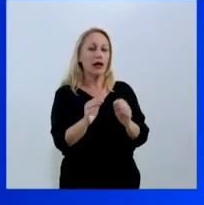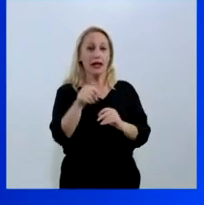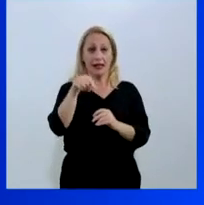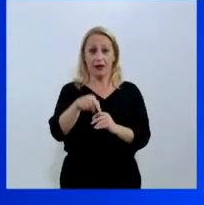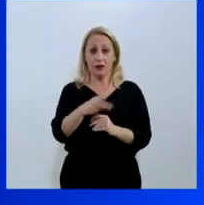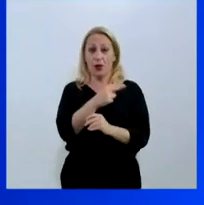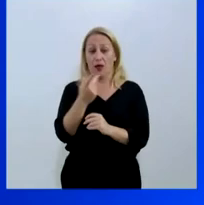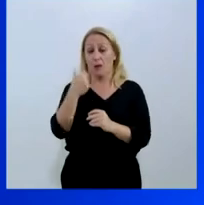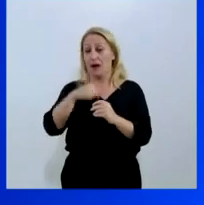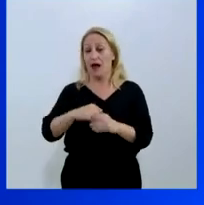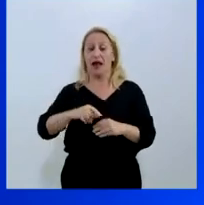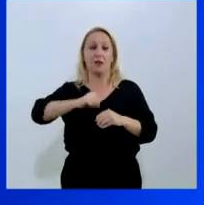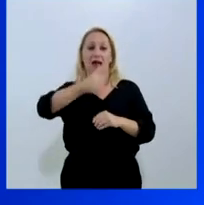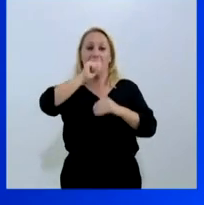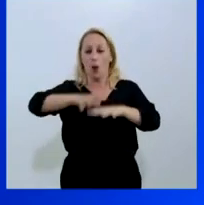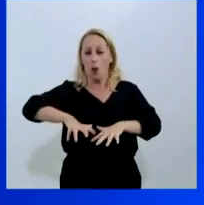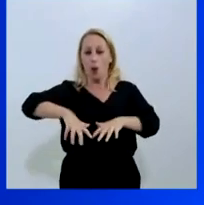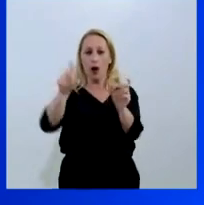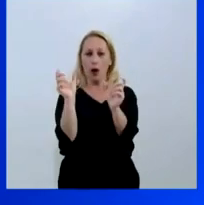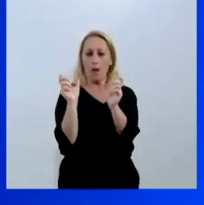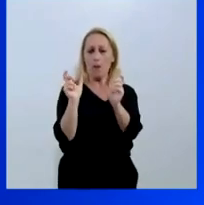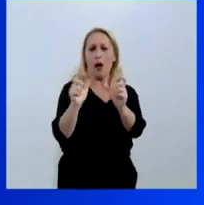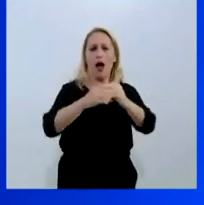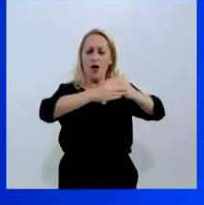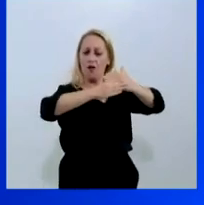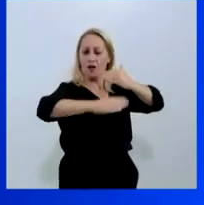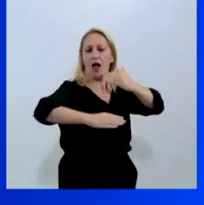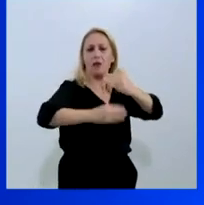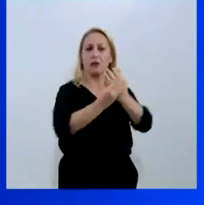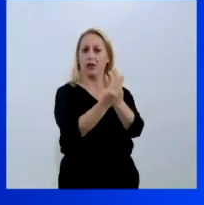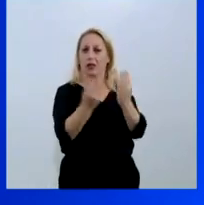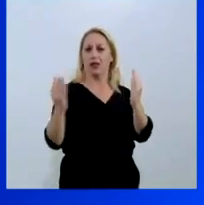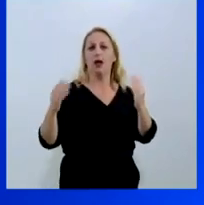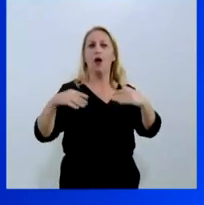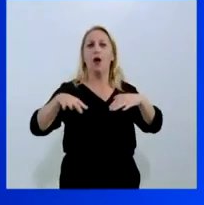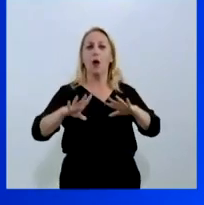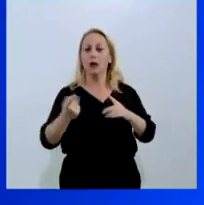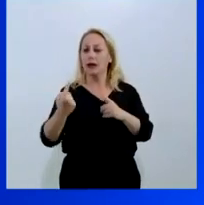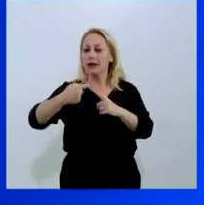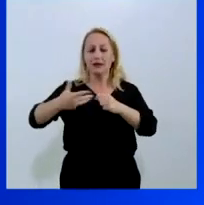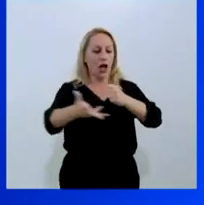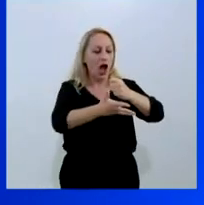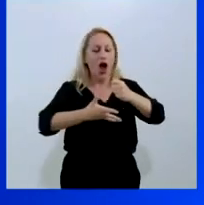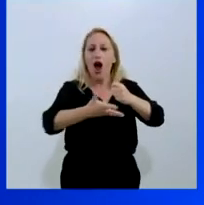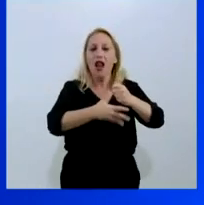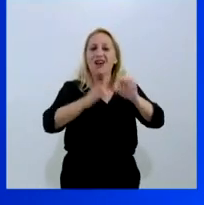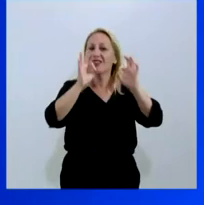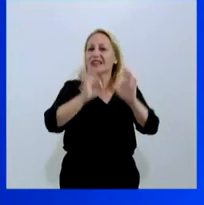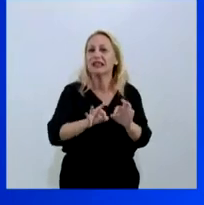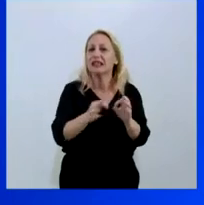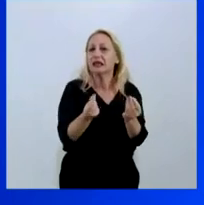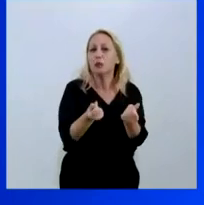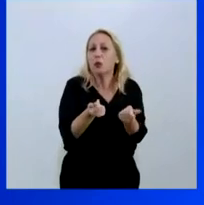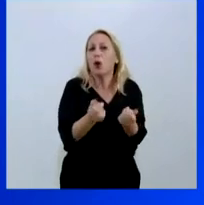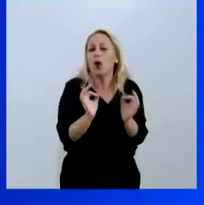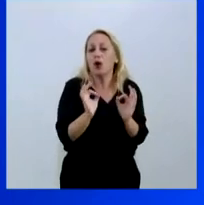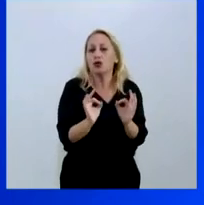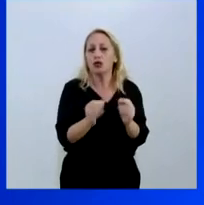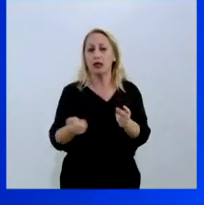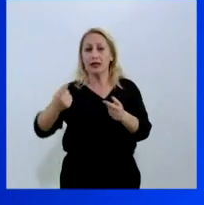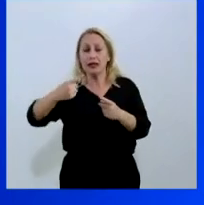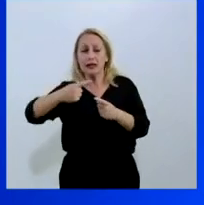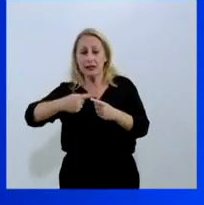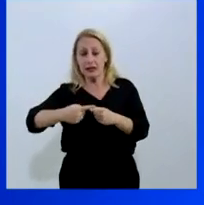τα φράγματα που θα φτιάξουμε, τα αντιπλημμυρικά έργα που θα γίνουν. Έχει να κάνει και με τη μορφή των καλλιεργειών. Έχει να κάνει και μέχρι την δυνατότητά μας